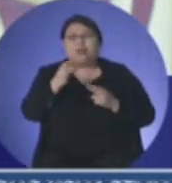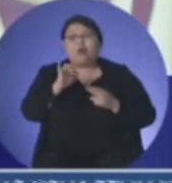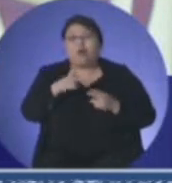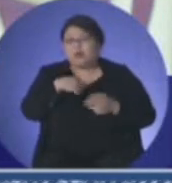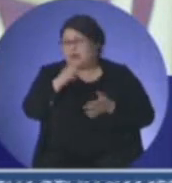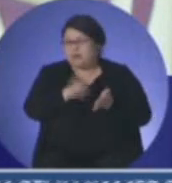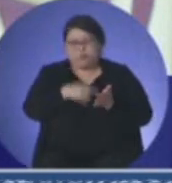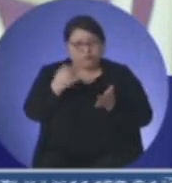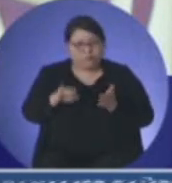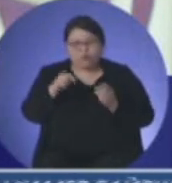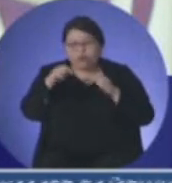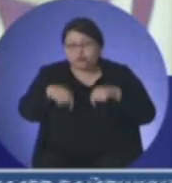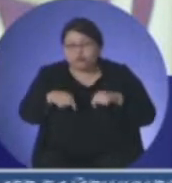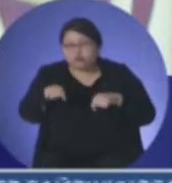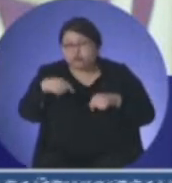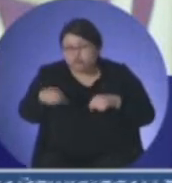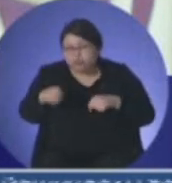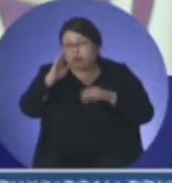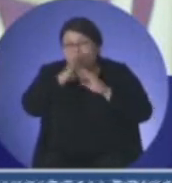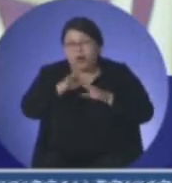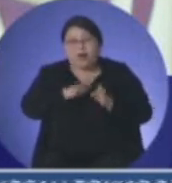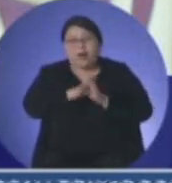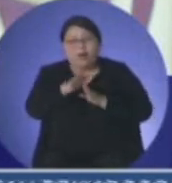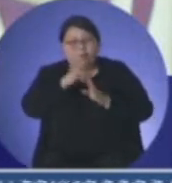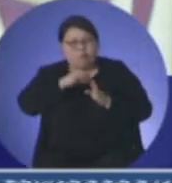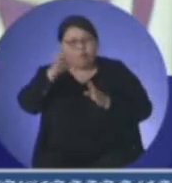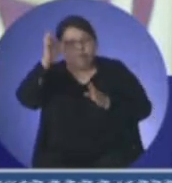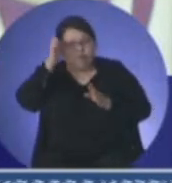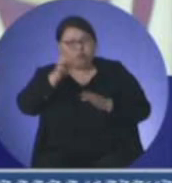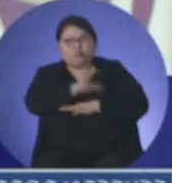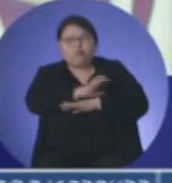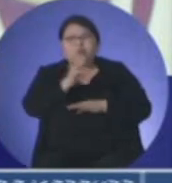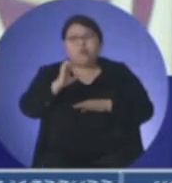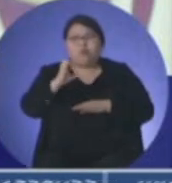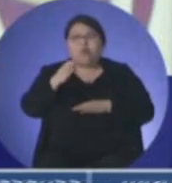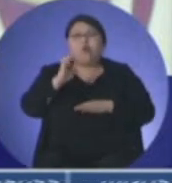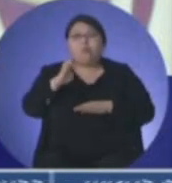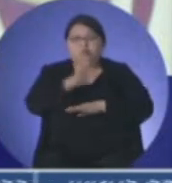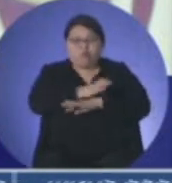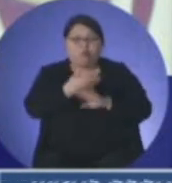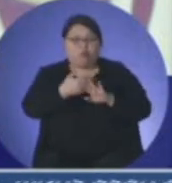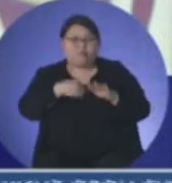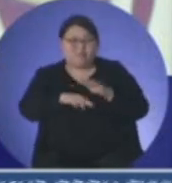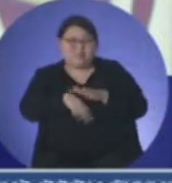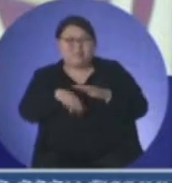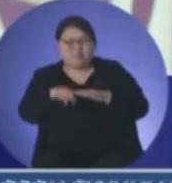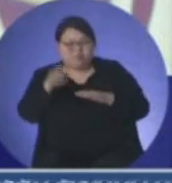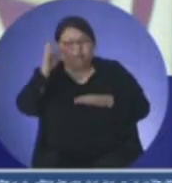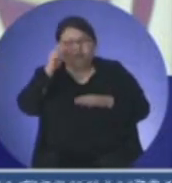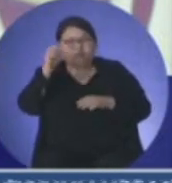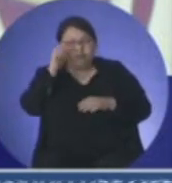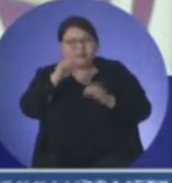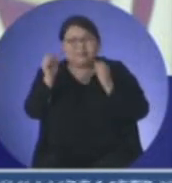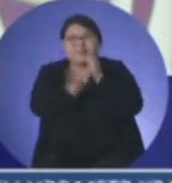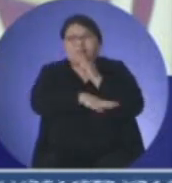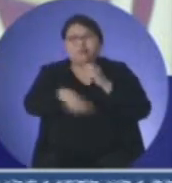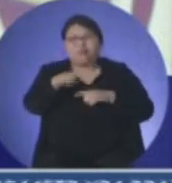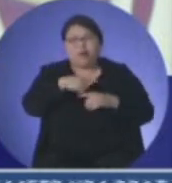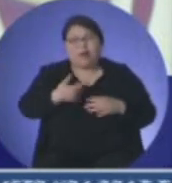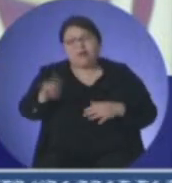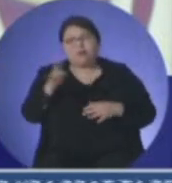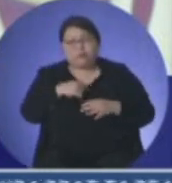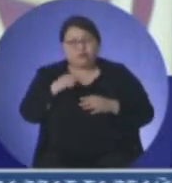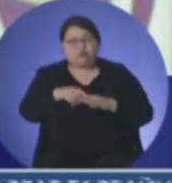тэр хүүхдийг албан боловсрал, сургуулийн өмнөх боловсрал сурч ядуурлын тойрогоос гарах нөхцөлийг нь